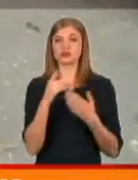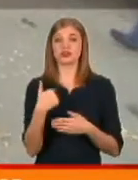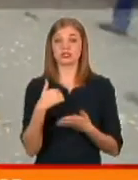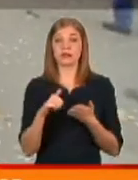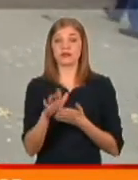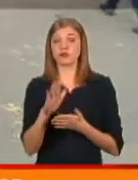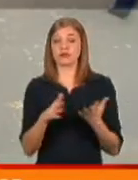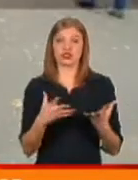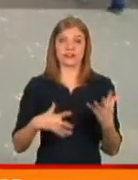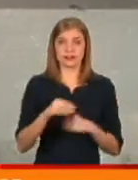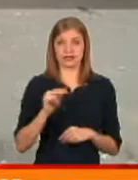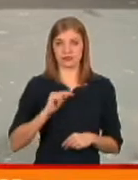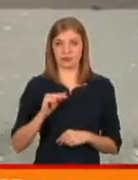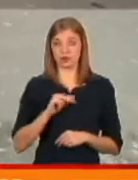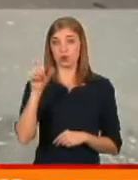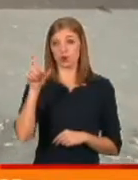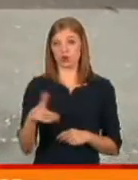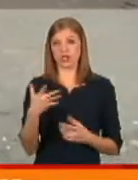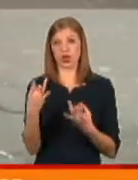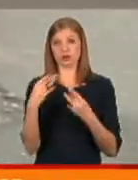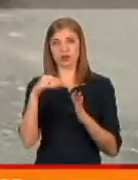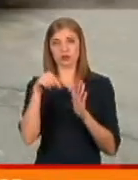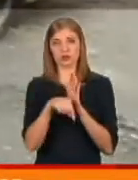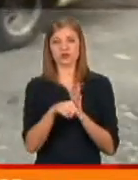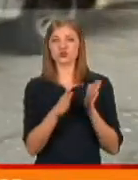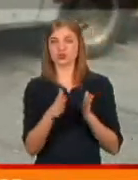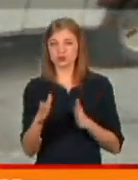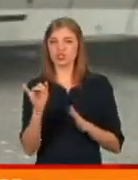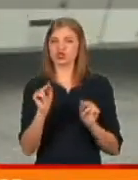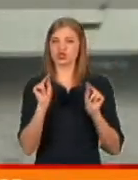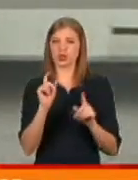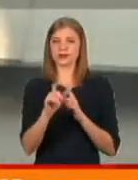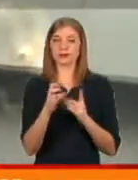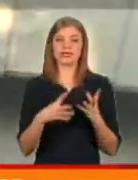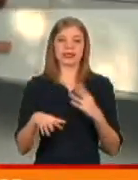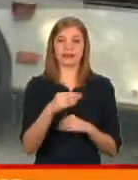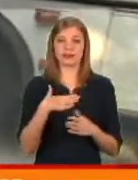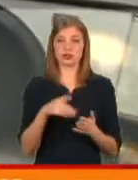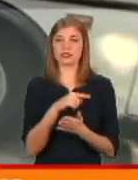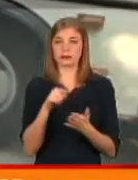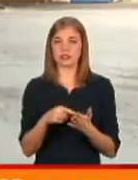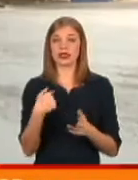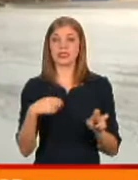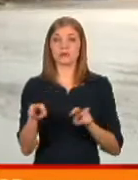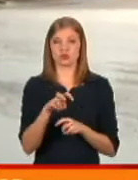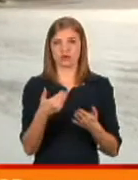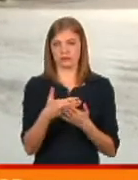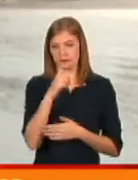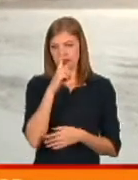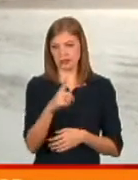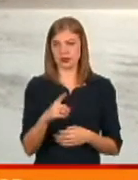відмовились майже усі співробітники СІЗО. Людина, яка розкаже про внутрішні порядки і чесно відповість на усі мої запитання, ми шукали близько